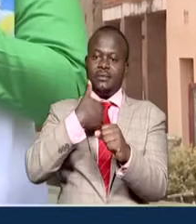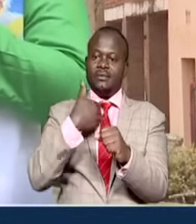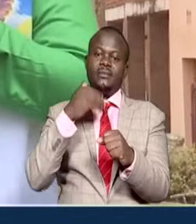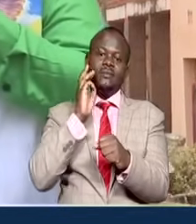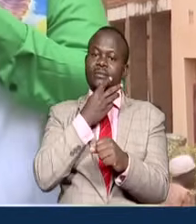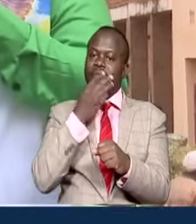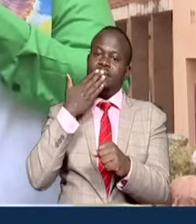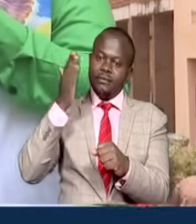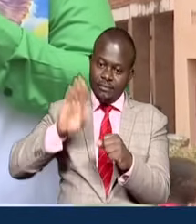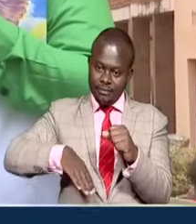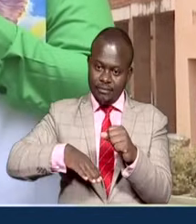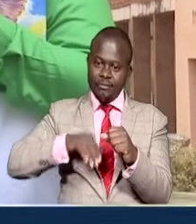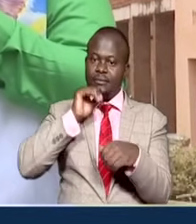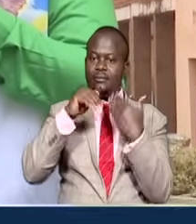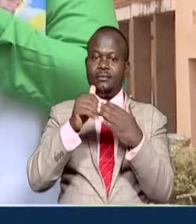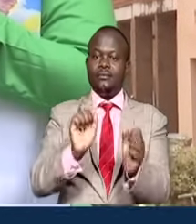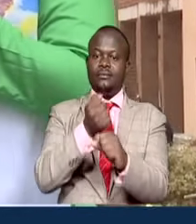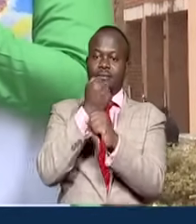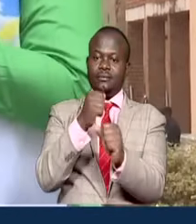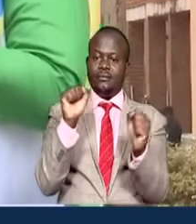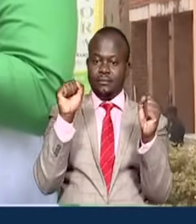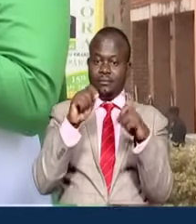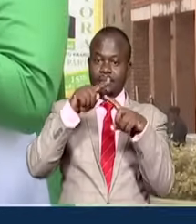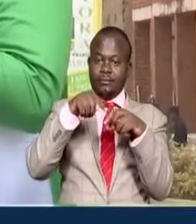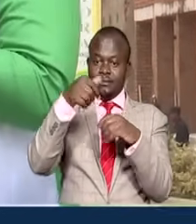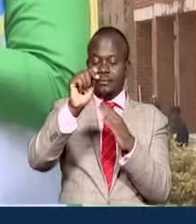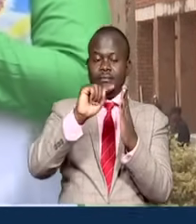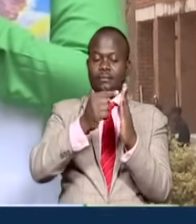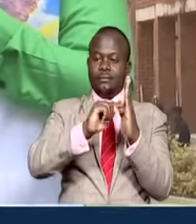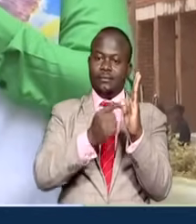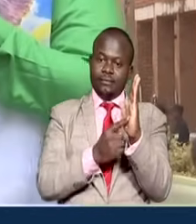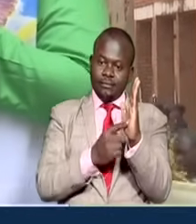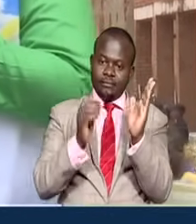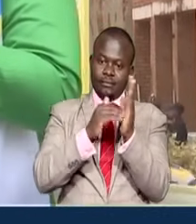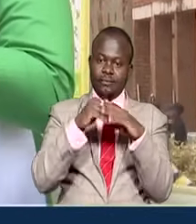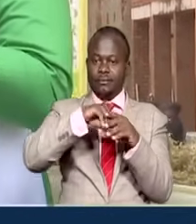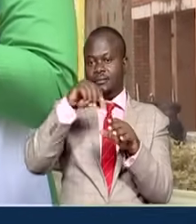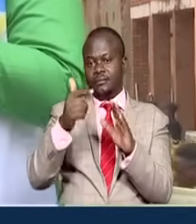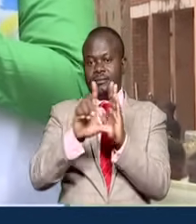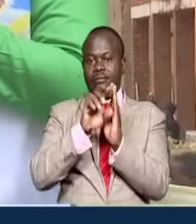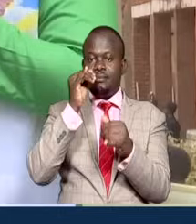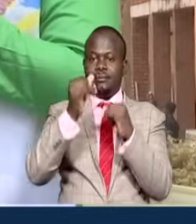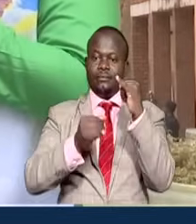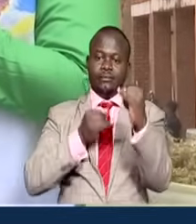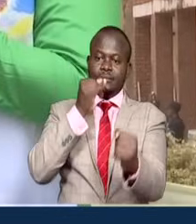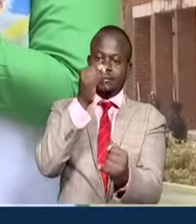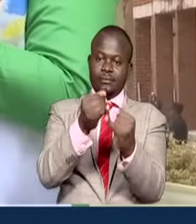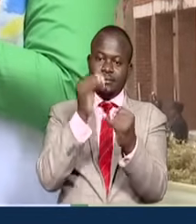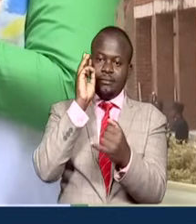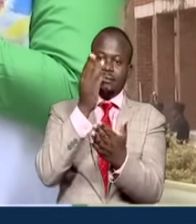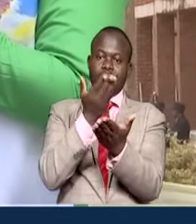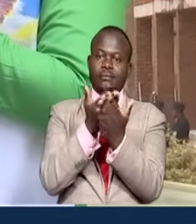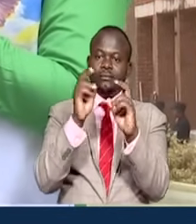unywa ibiroha, ntabwo bishoboka. Dushingiye kuri iyo ngingo no ku yandi mategeko mpuzamahanga, tuzasaba